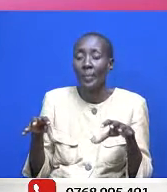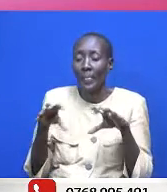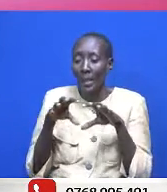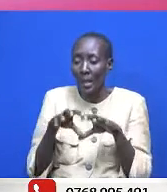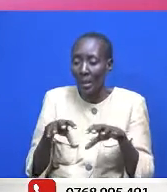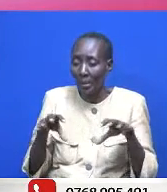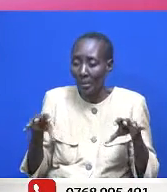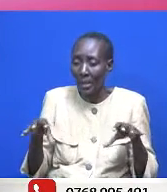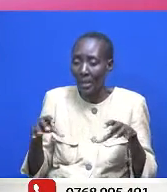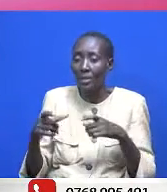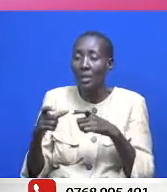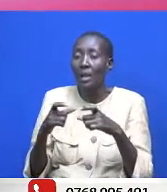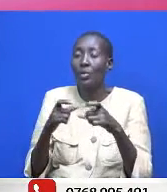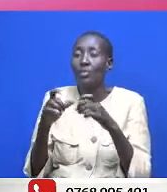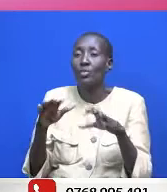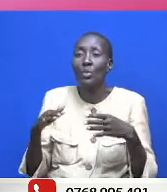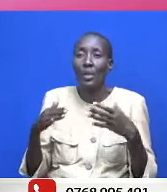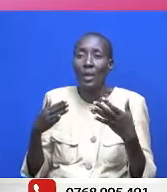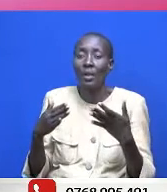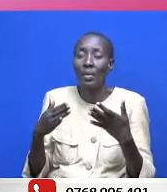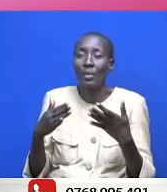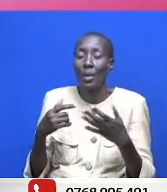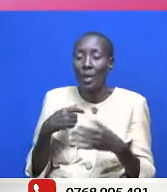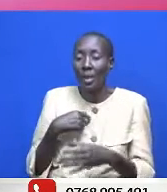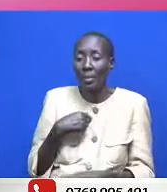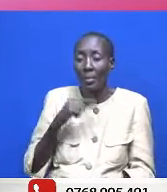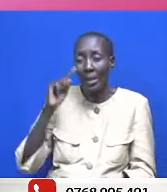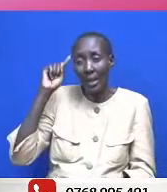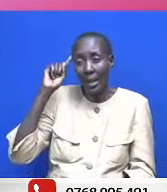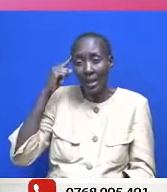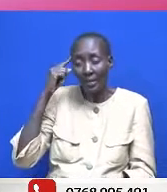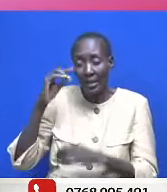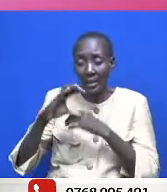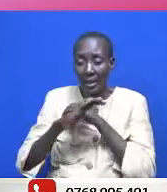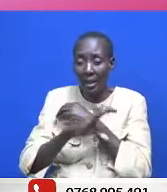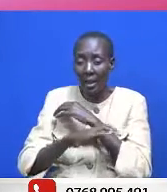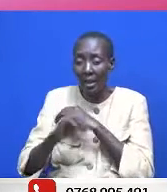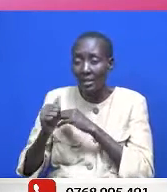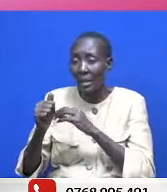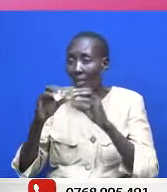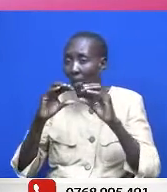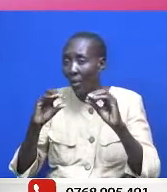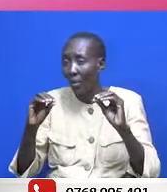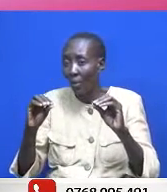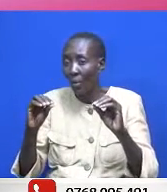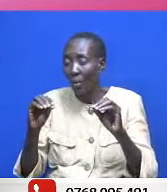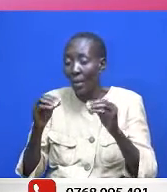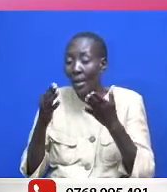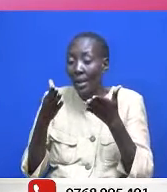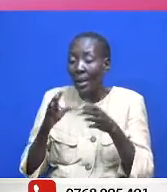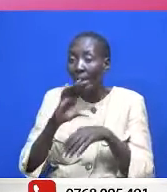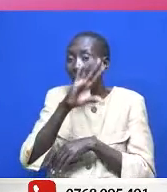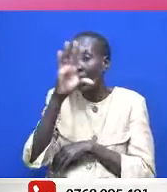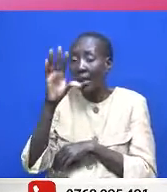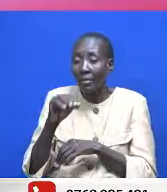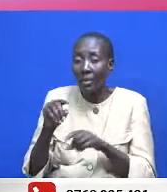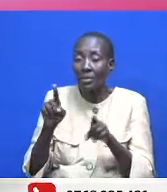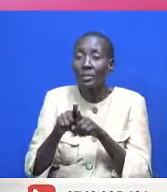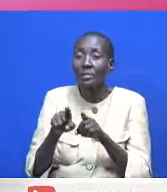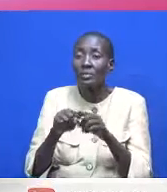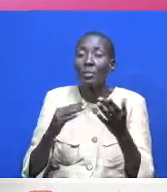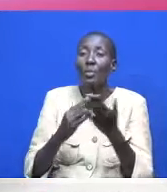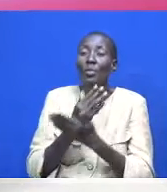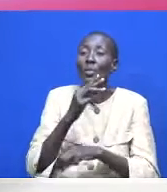inaendelezwa. Na ningependa kufikiria, mimi nafikiria kwamba hakuna nchi nyingine hata bara la Afrika, hata kote duniani, ambaye